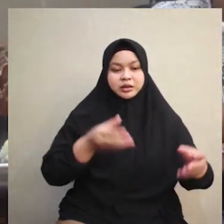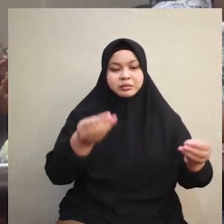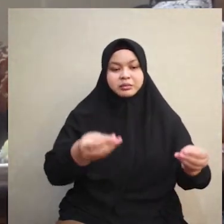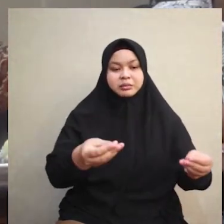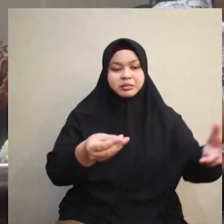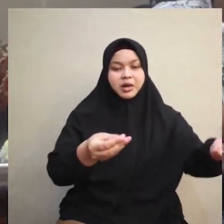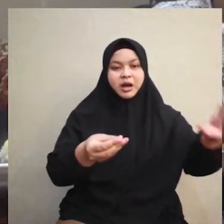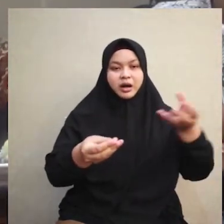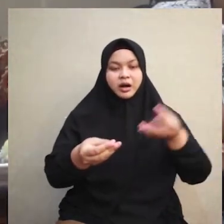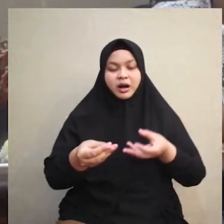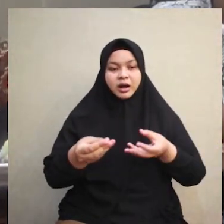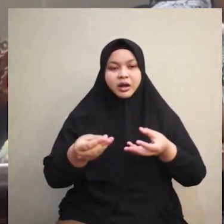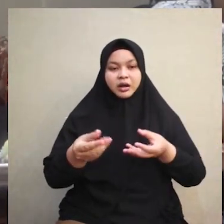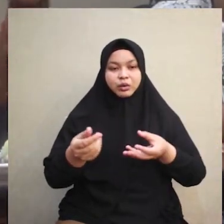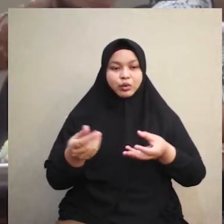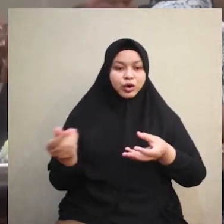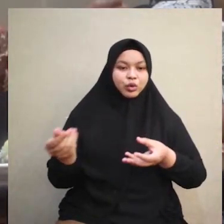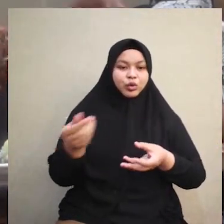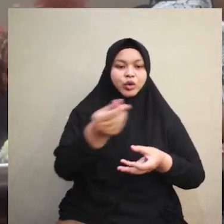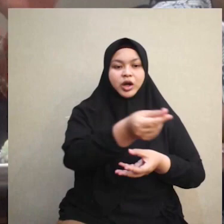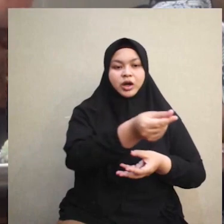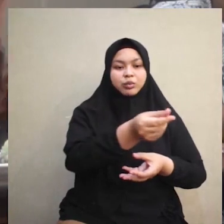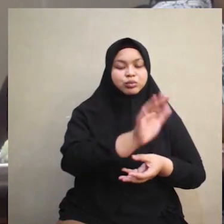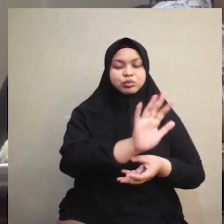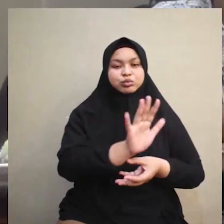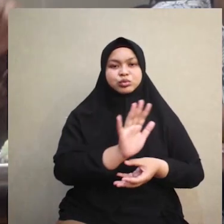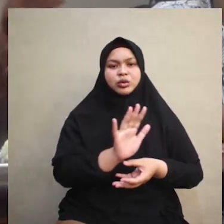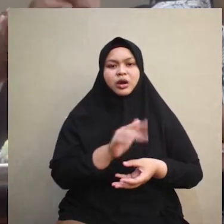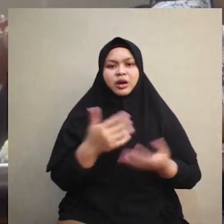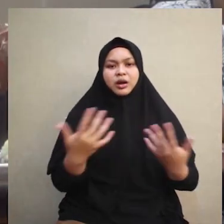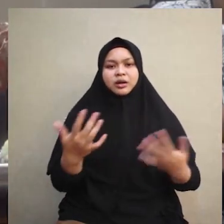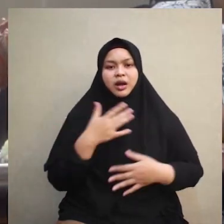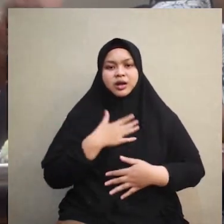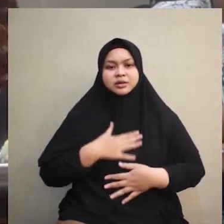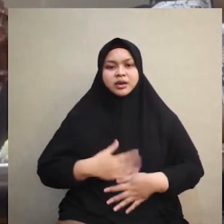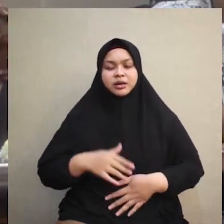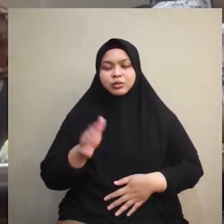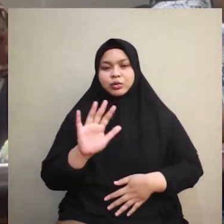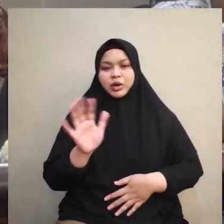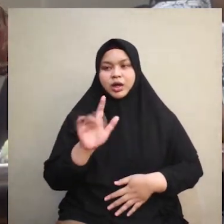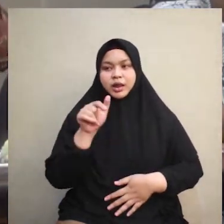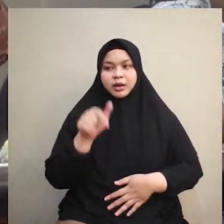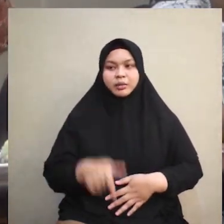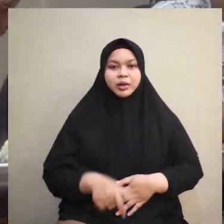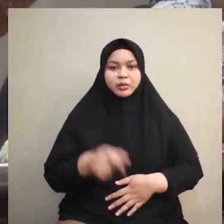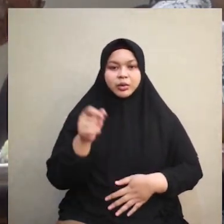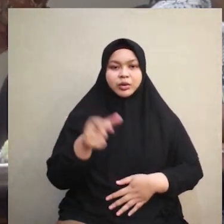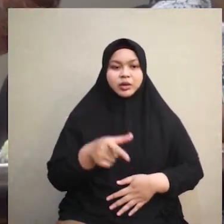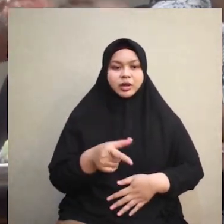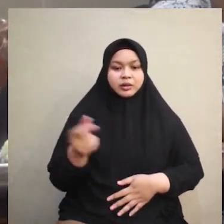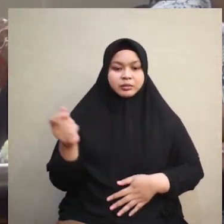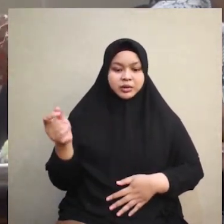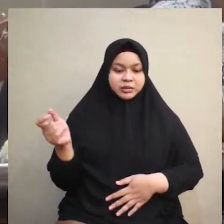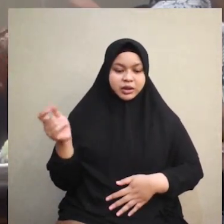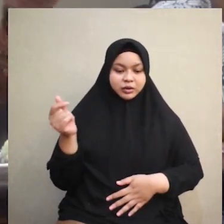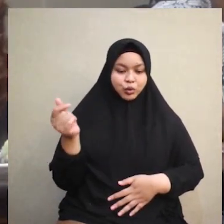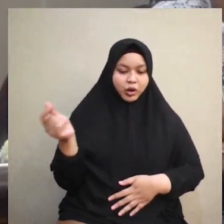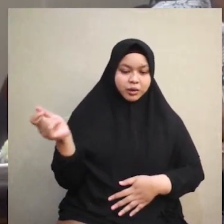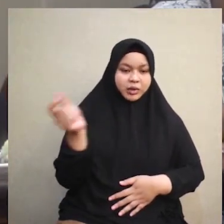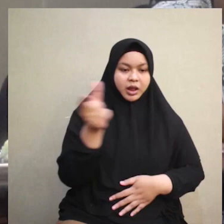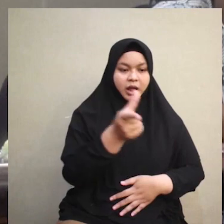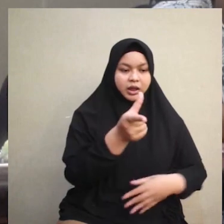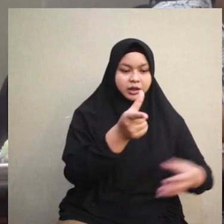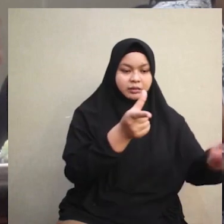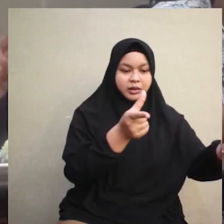barangnya lu pake deh bukan karena itu tapi karena si pembeli memberikan kewajibannya dan dia punya